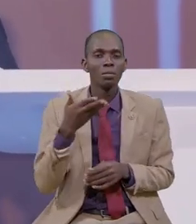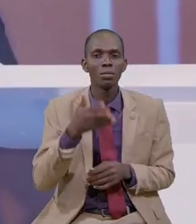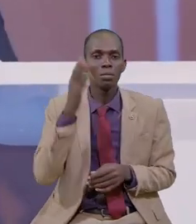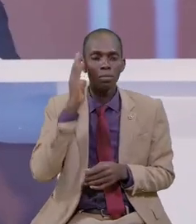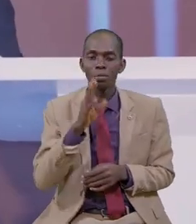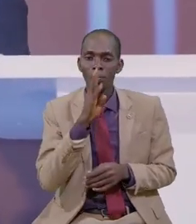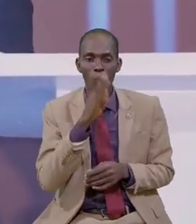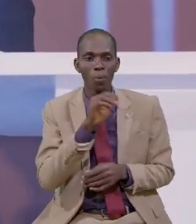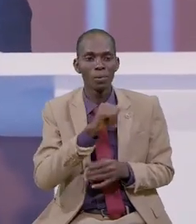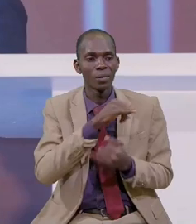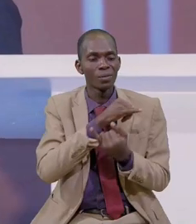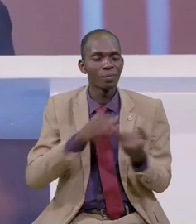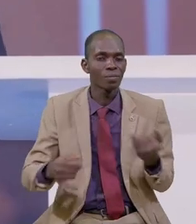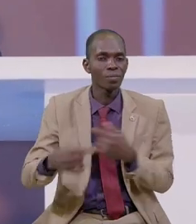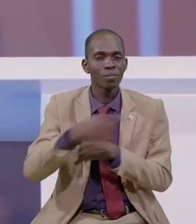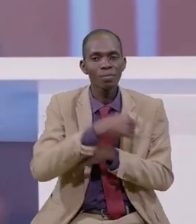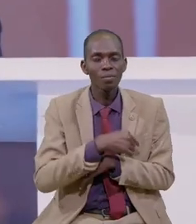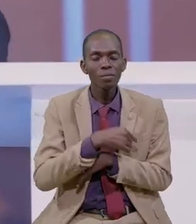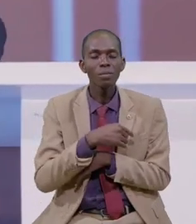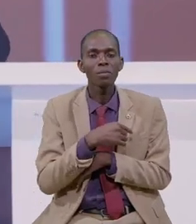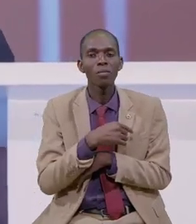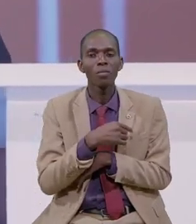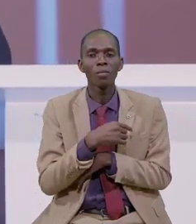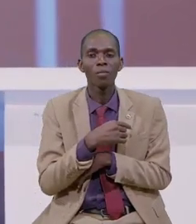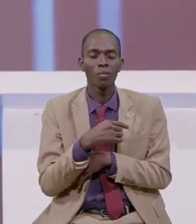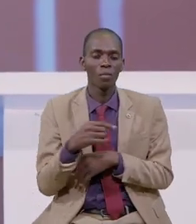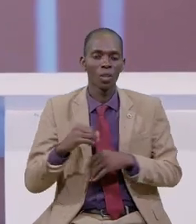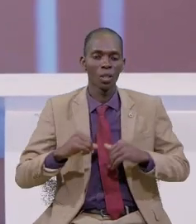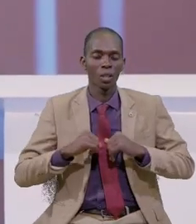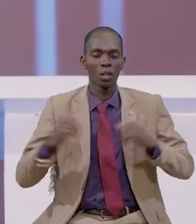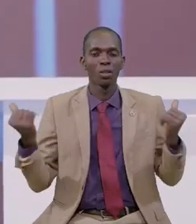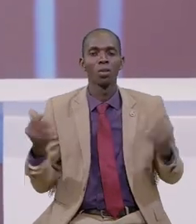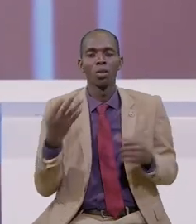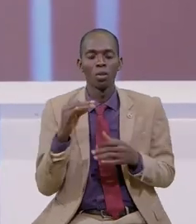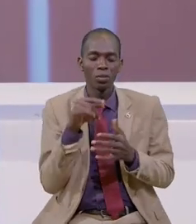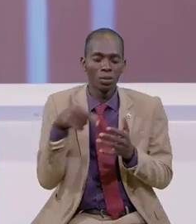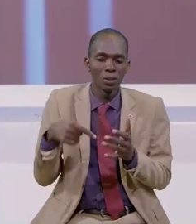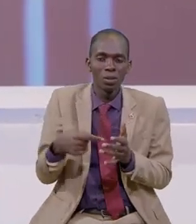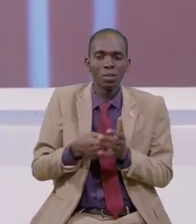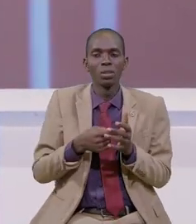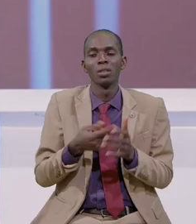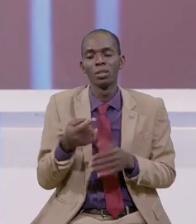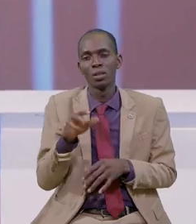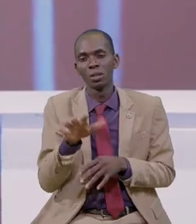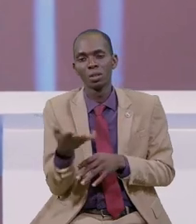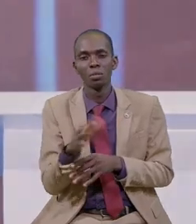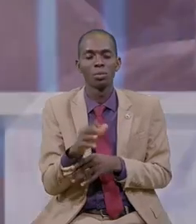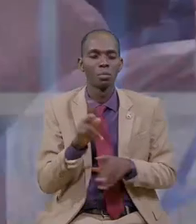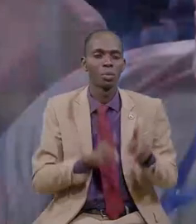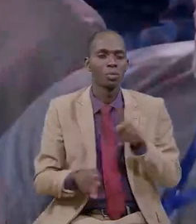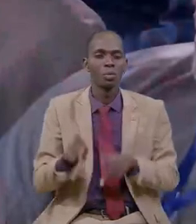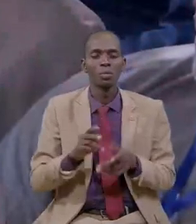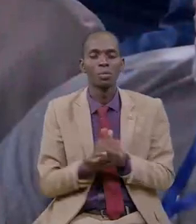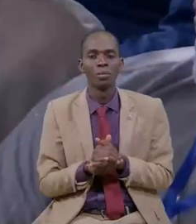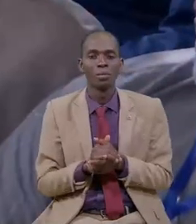un jour, de rejet au dernier jour pour les hypocrites pervertis. Il y a trois éléments à voir. Premièrement,